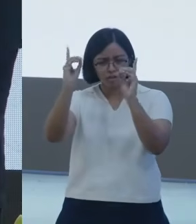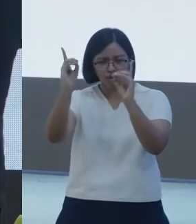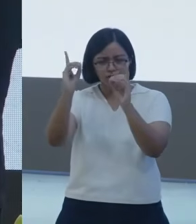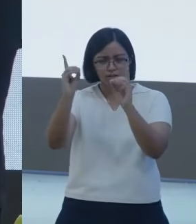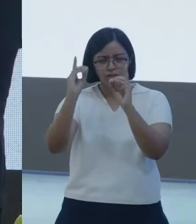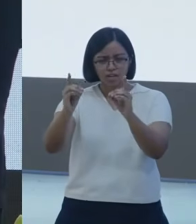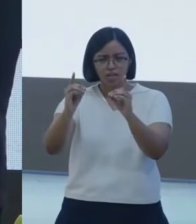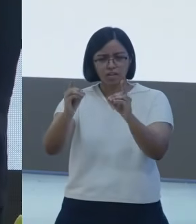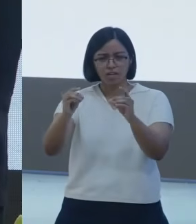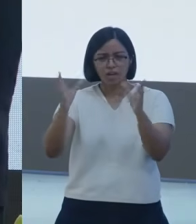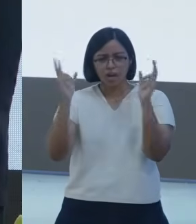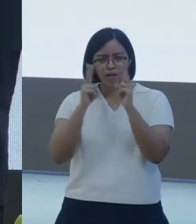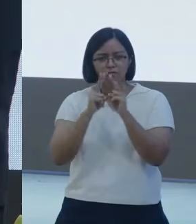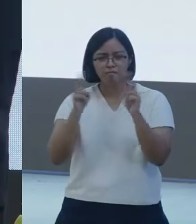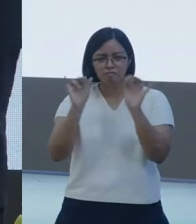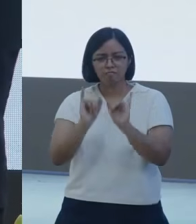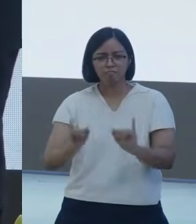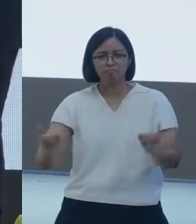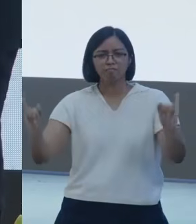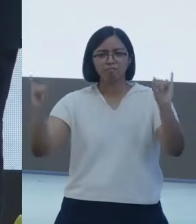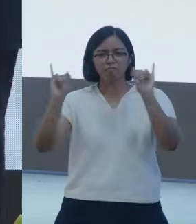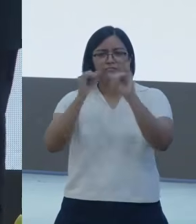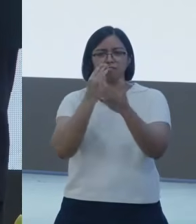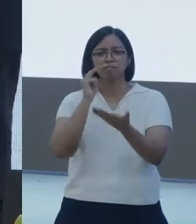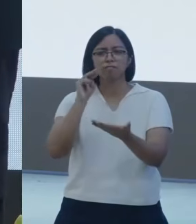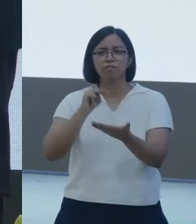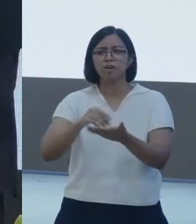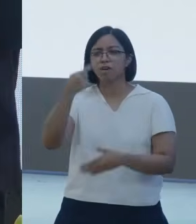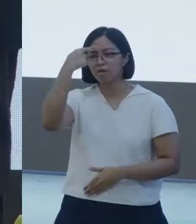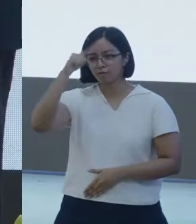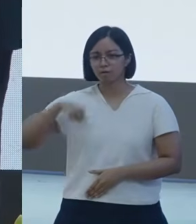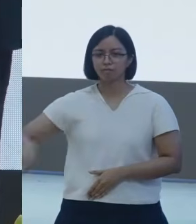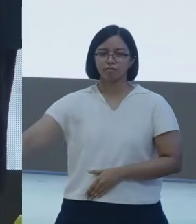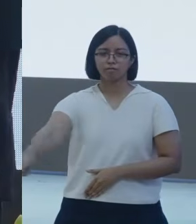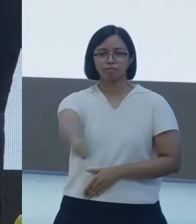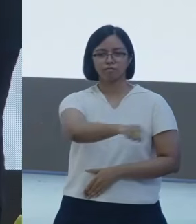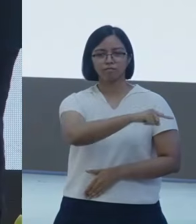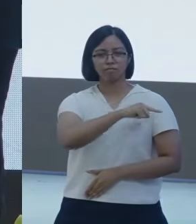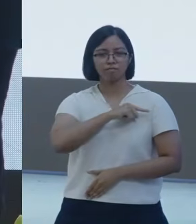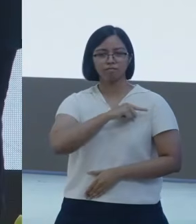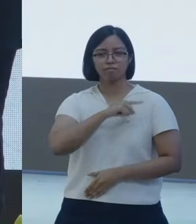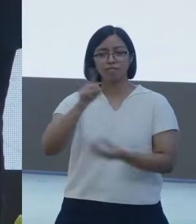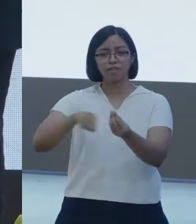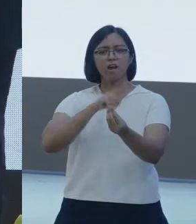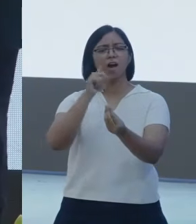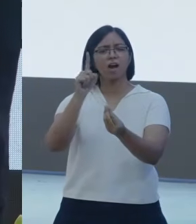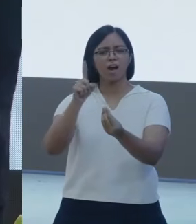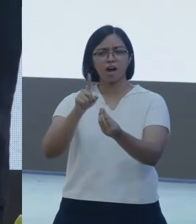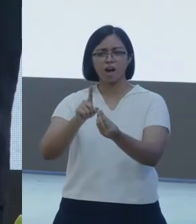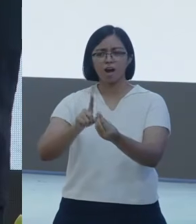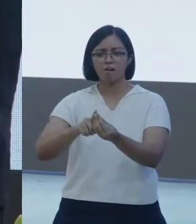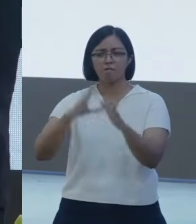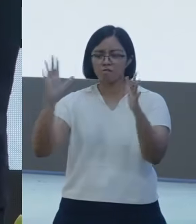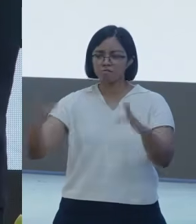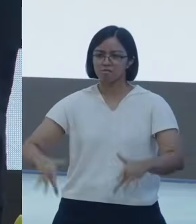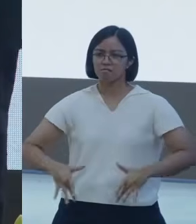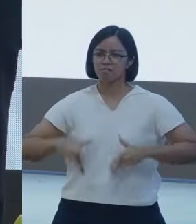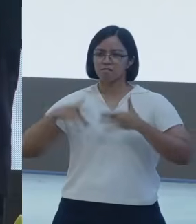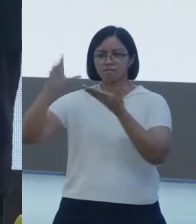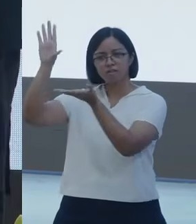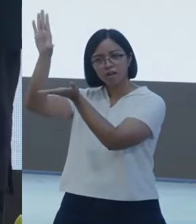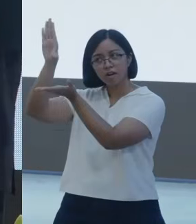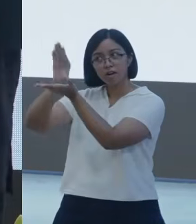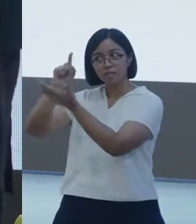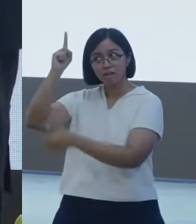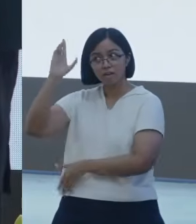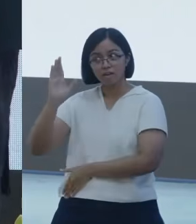lahat. Marami itong tinuturo tungkol sa makadiyos na pamumuhay, kaayusan sa